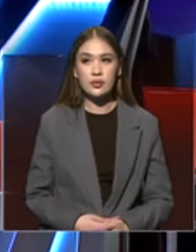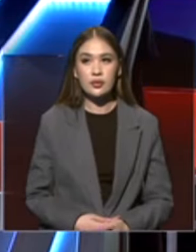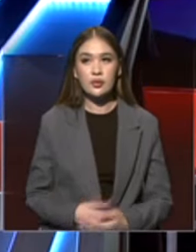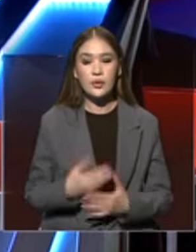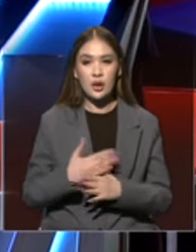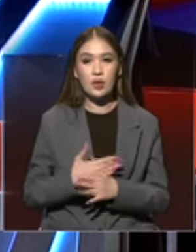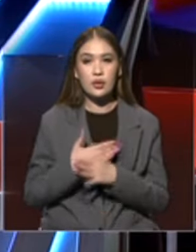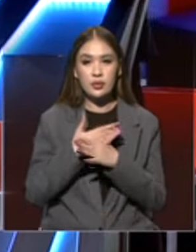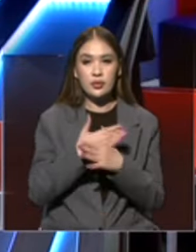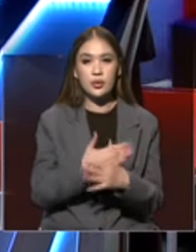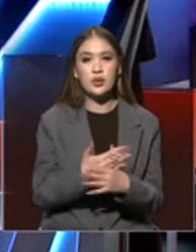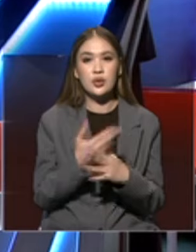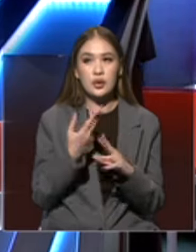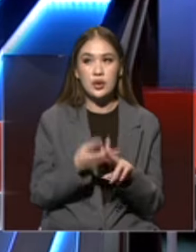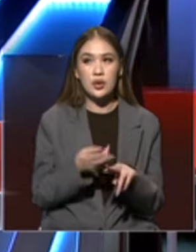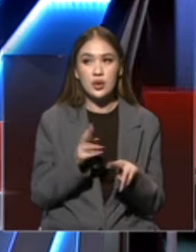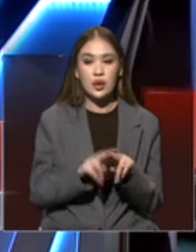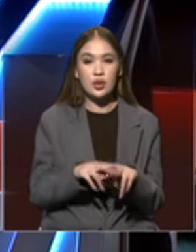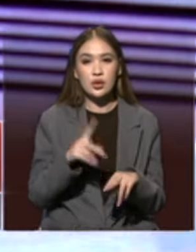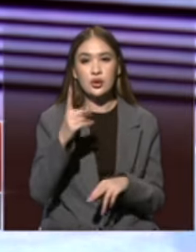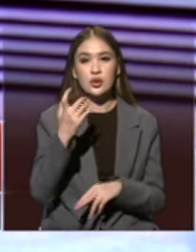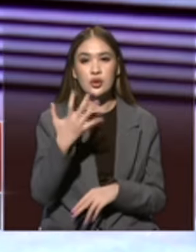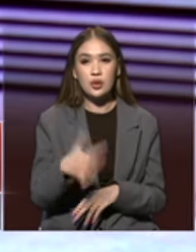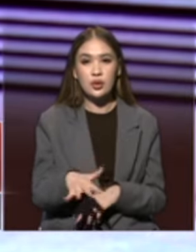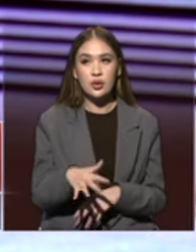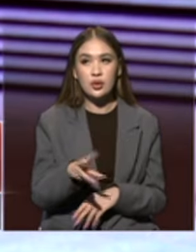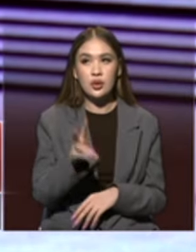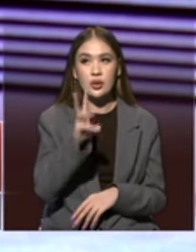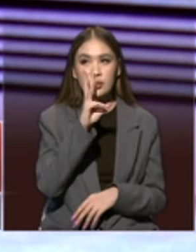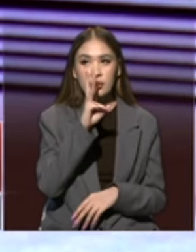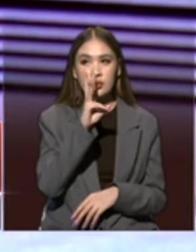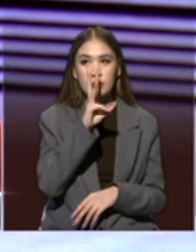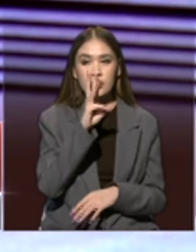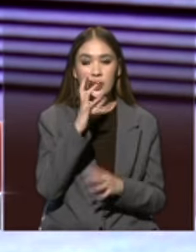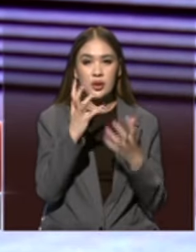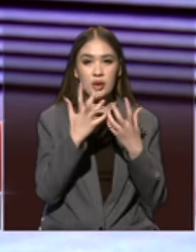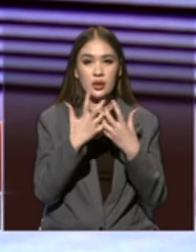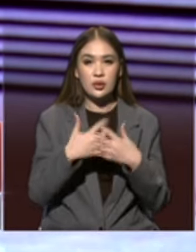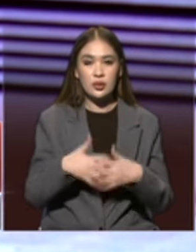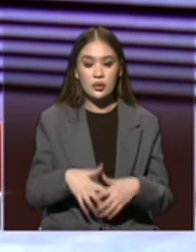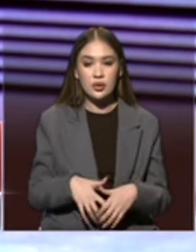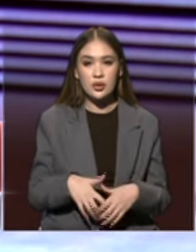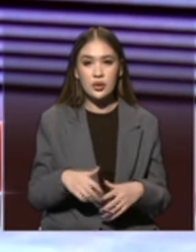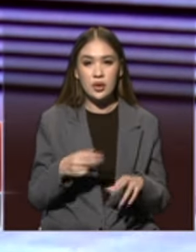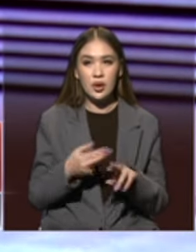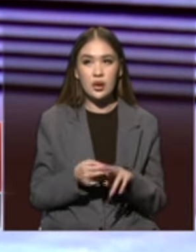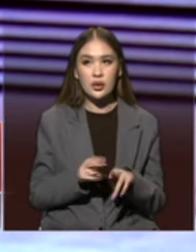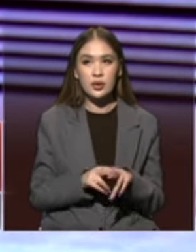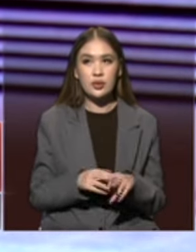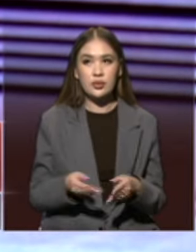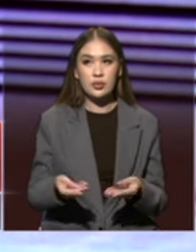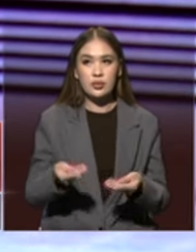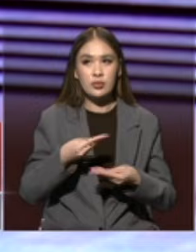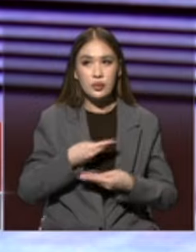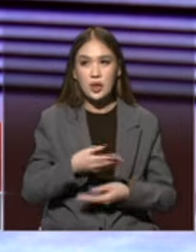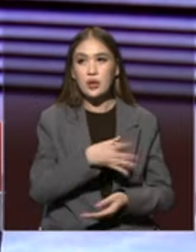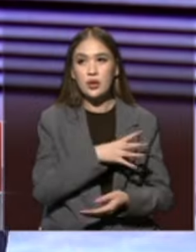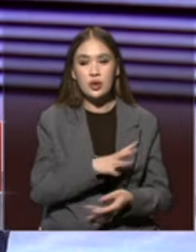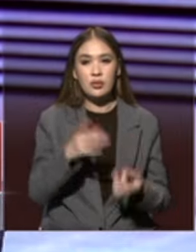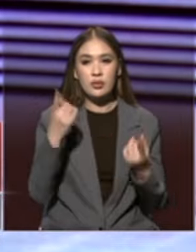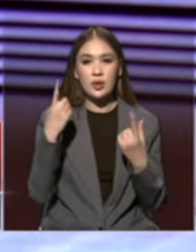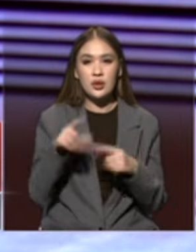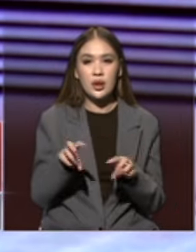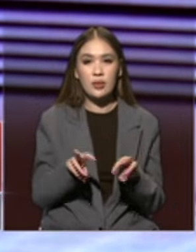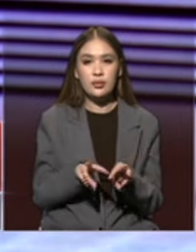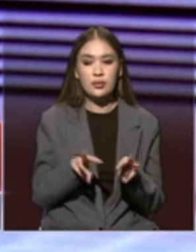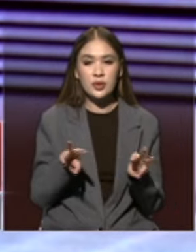Жәрдемақы енді 150 айлық есеп көрсеткіш. Жалпы біздің тарапымыздан берілген жоқ, бірақ ол басқа